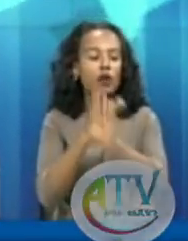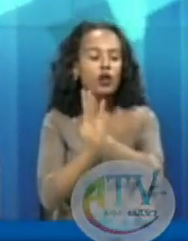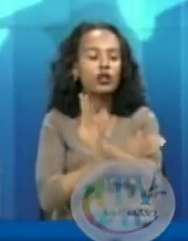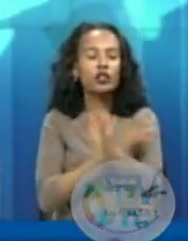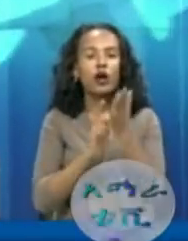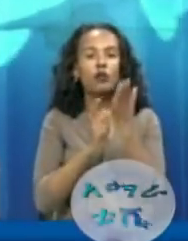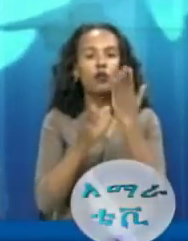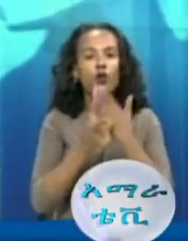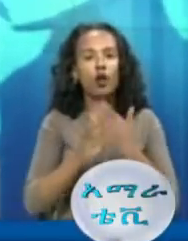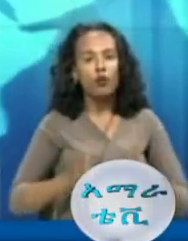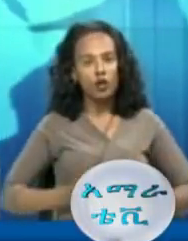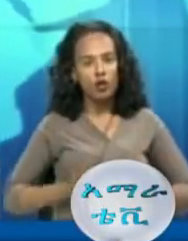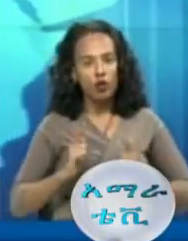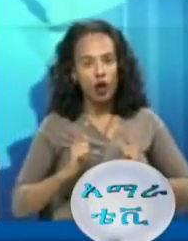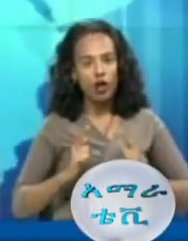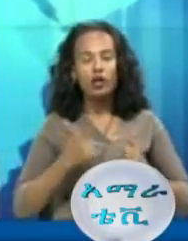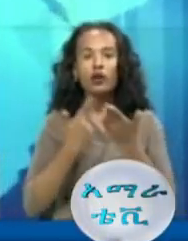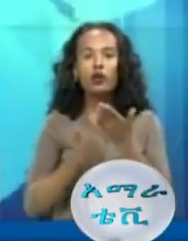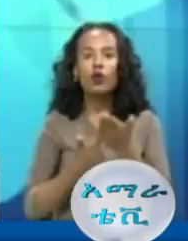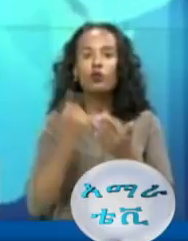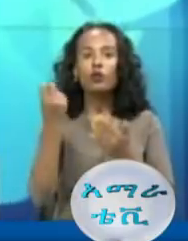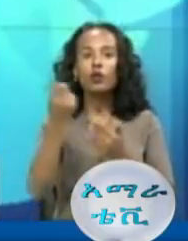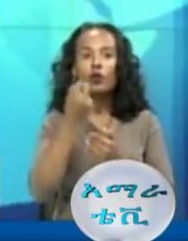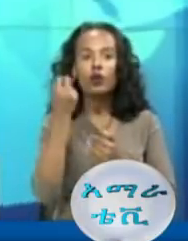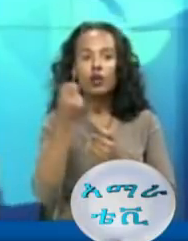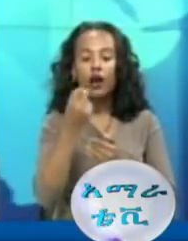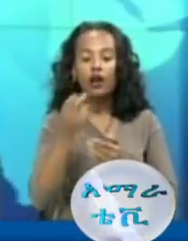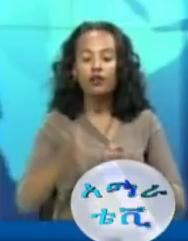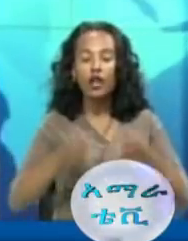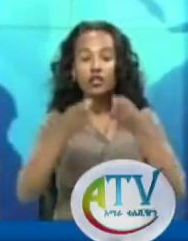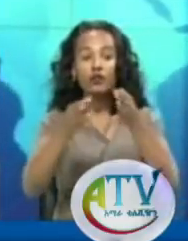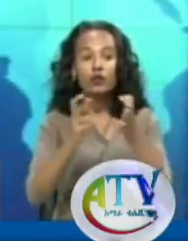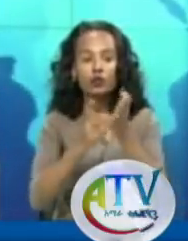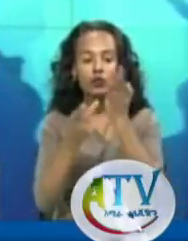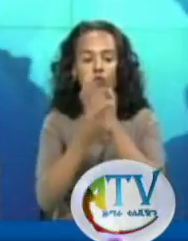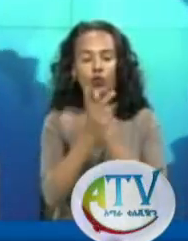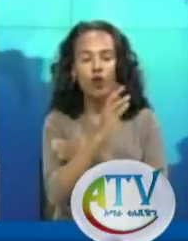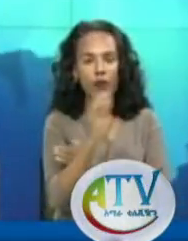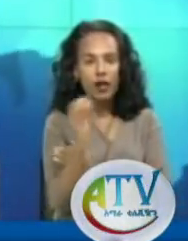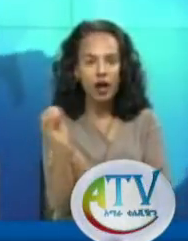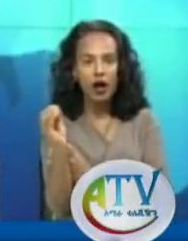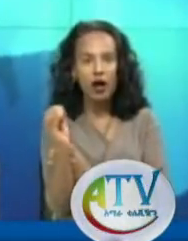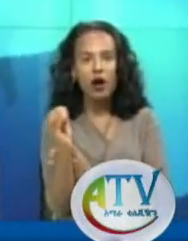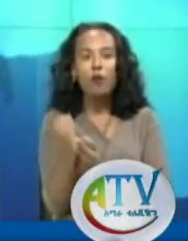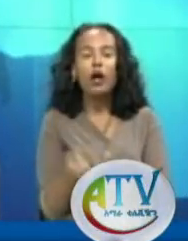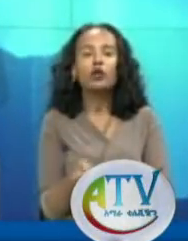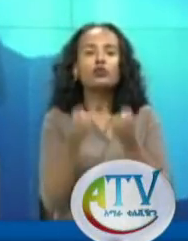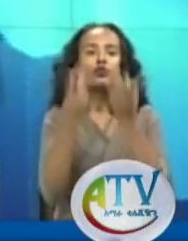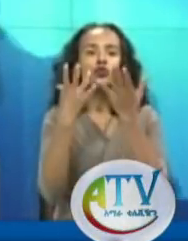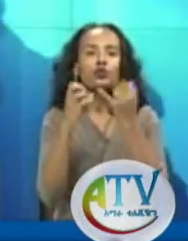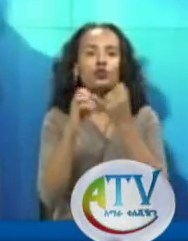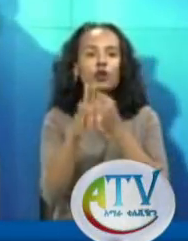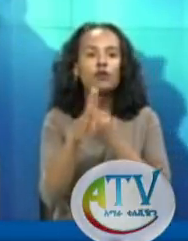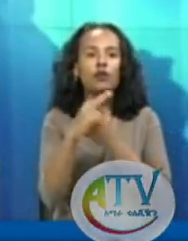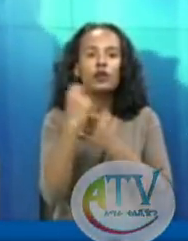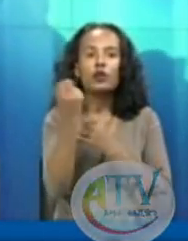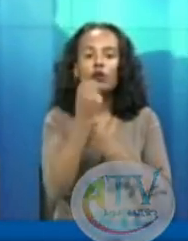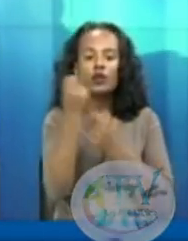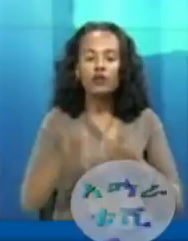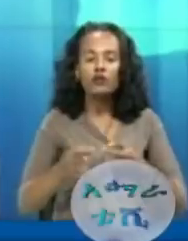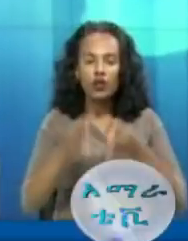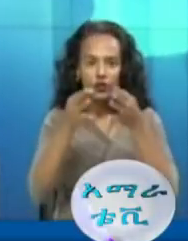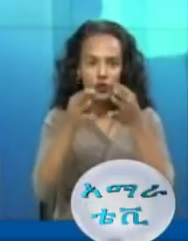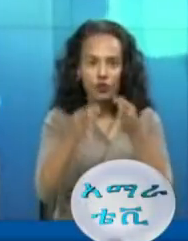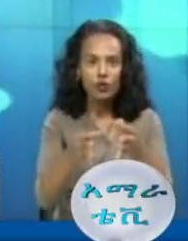ይኖራል። ይኸውም የወረዳ የጤና ትራንስፎርሜሽን ፕሮግራም እና ባለብዙ ዘርፍ የወረዳ